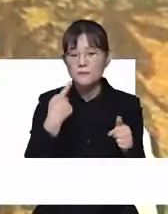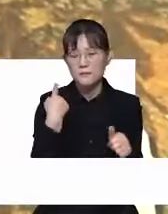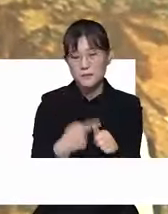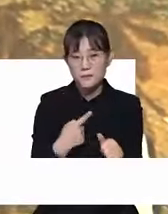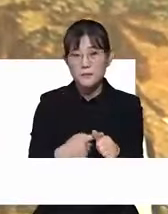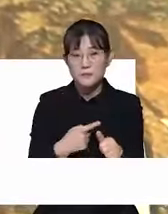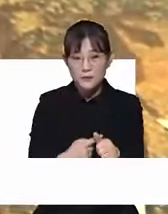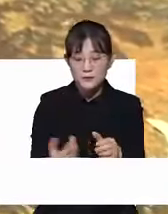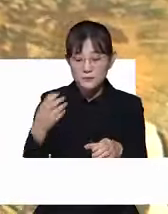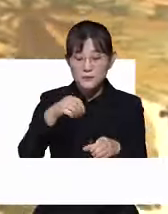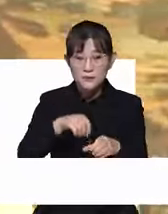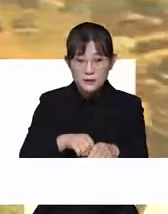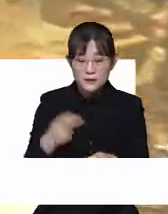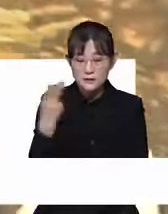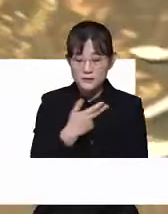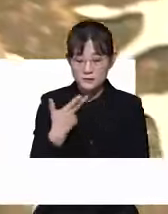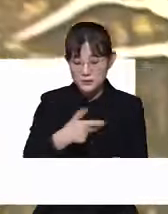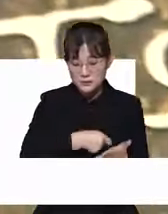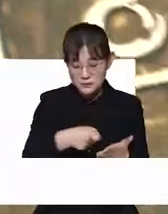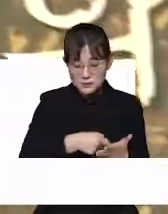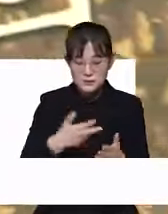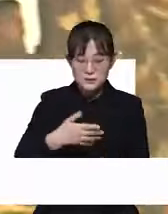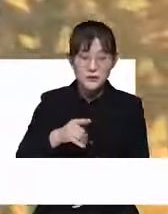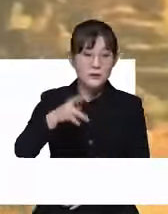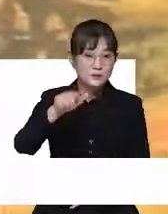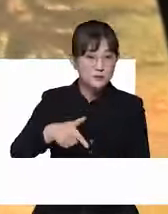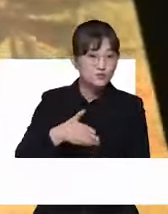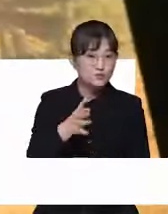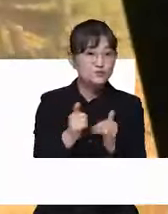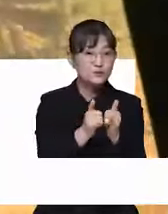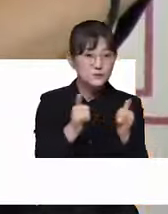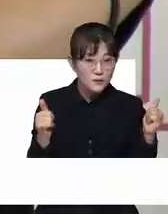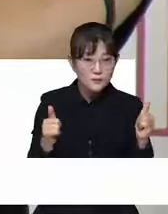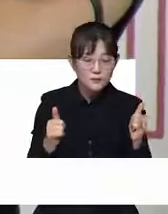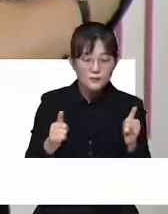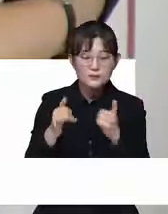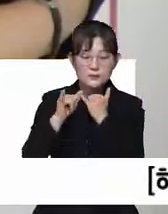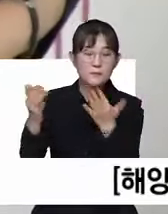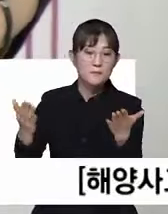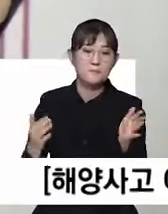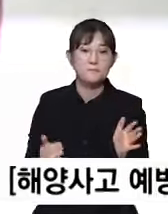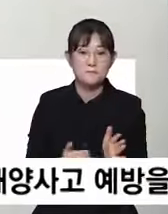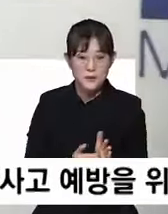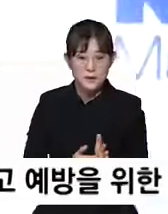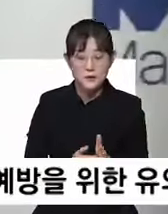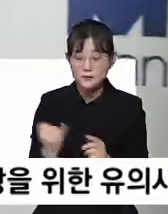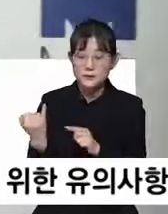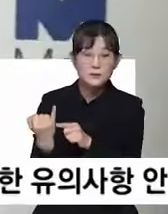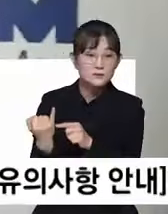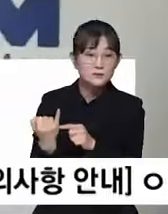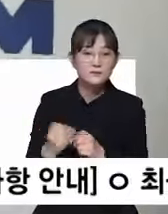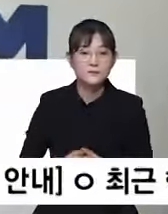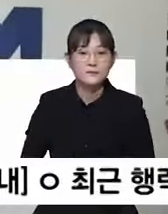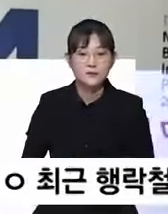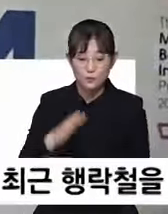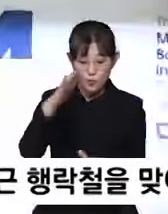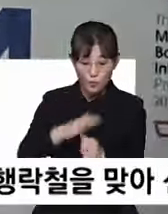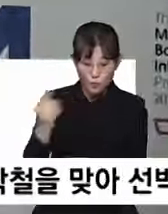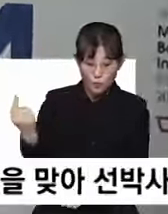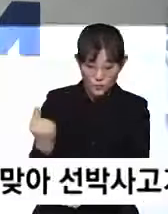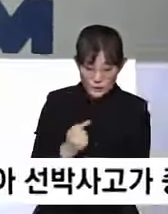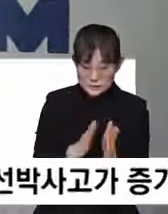담은 2007년작 채식주의자를 통해 을 던 한는 소년이